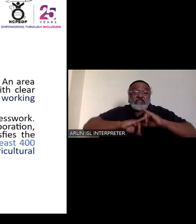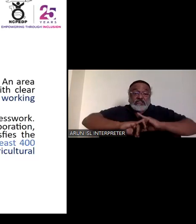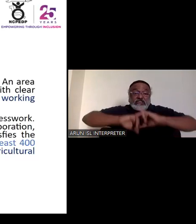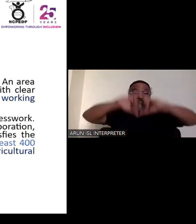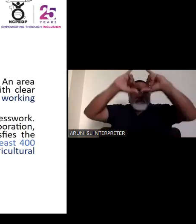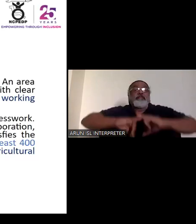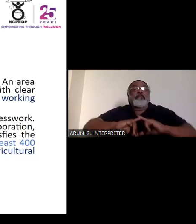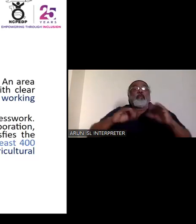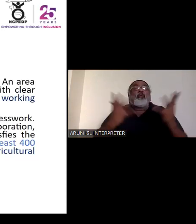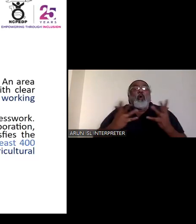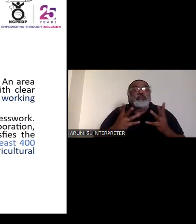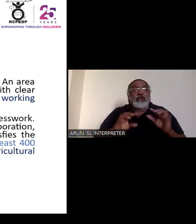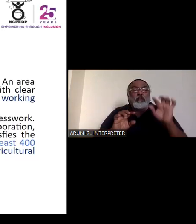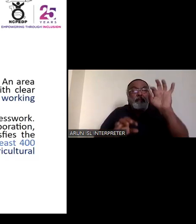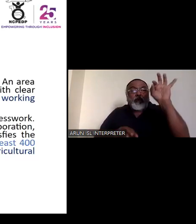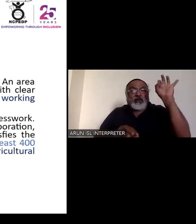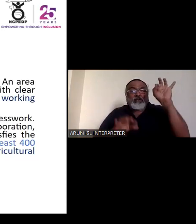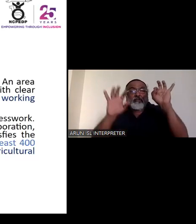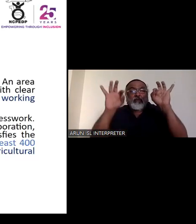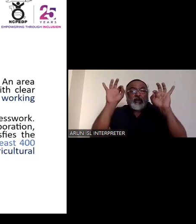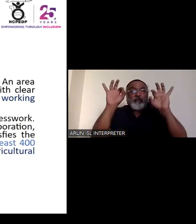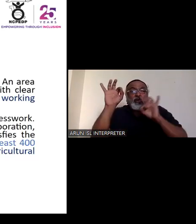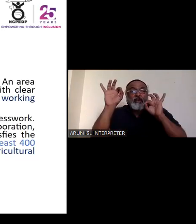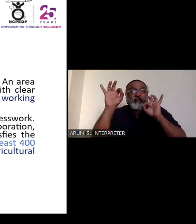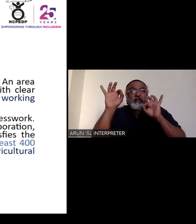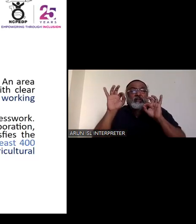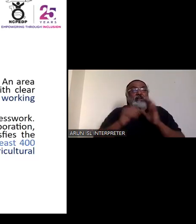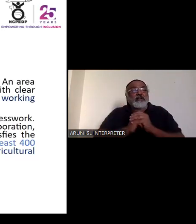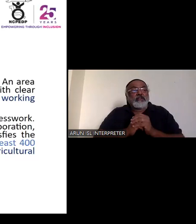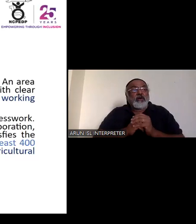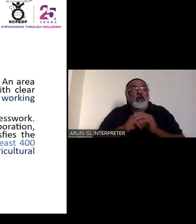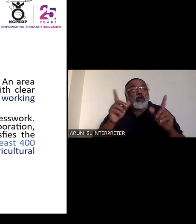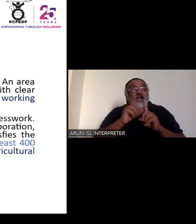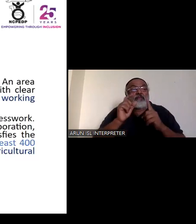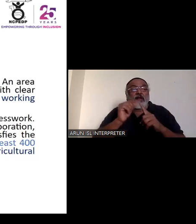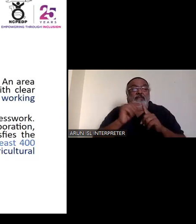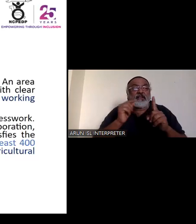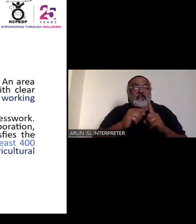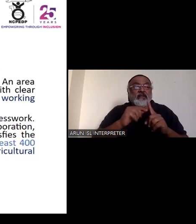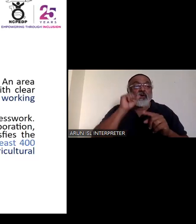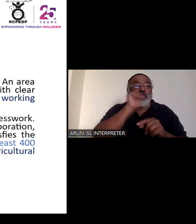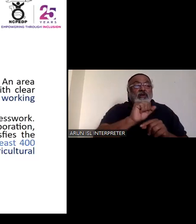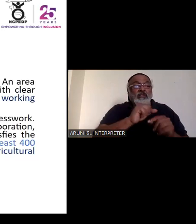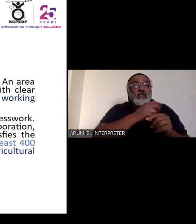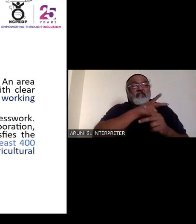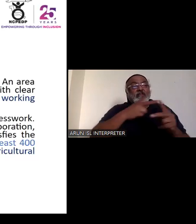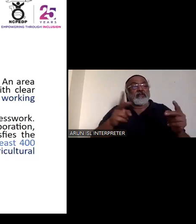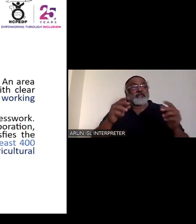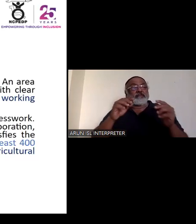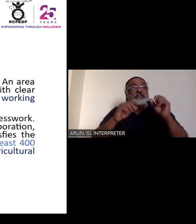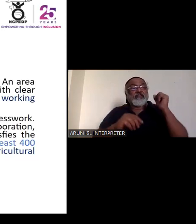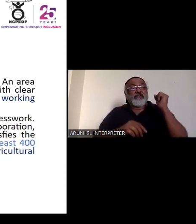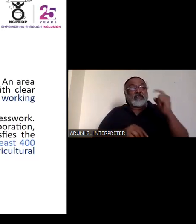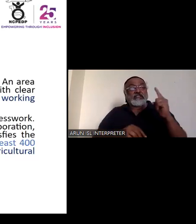ऐसे बातें हैं जो कि सभी departments में common है? तो पहला,